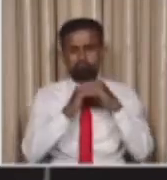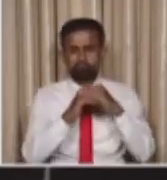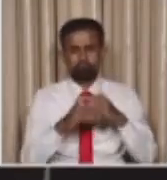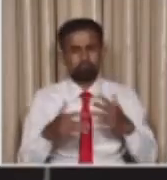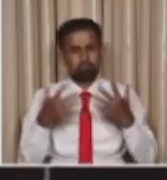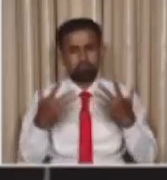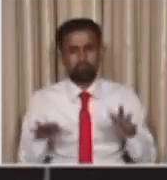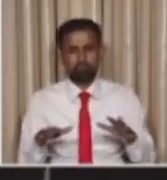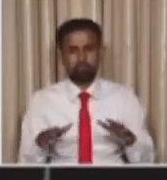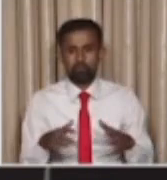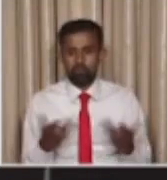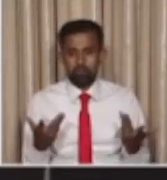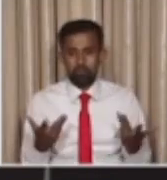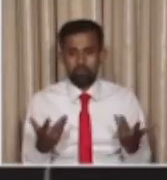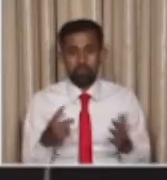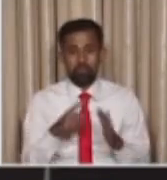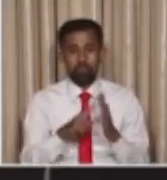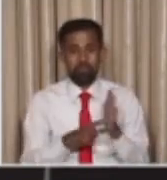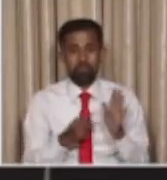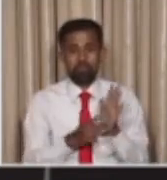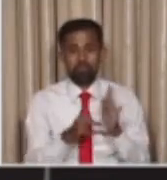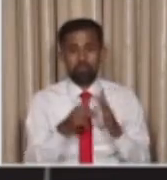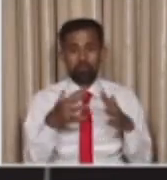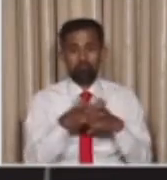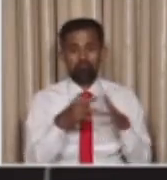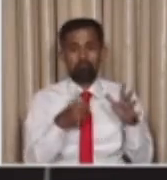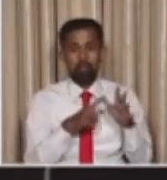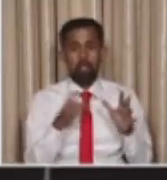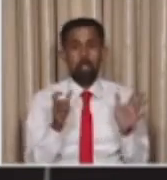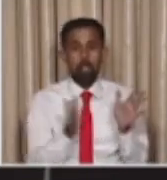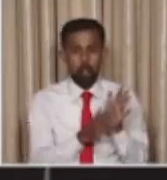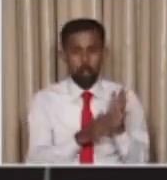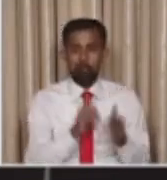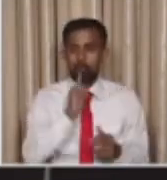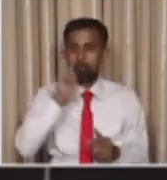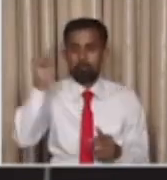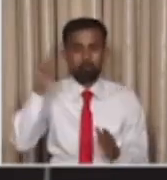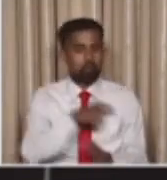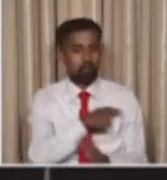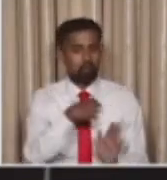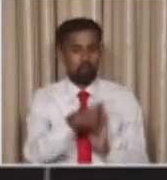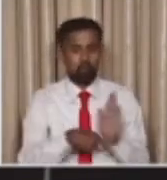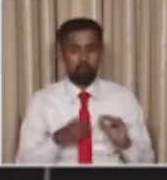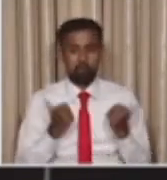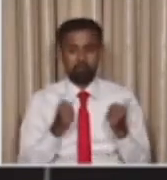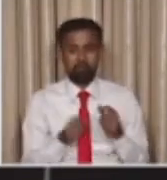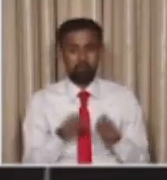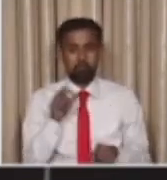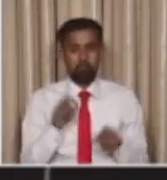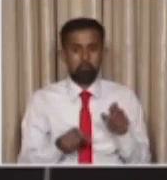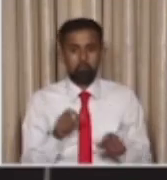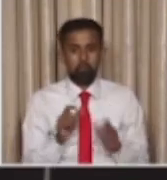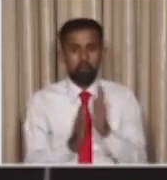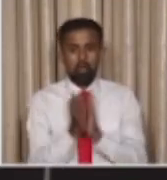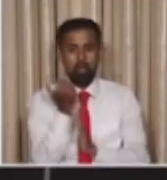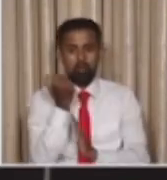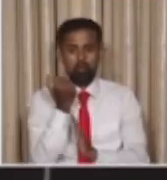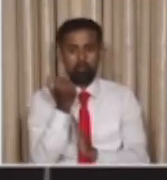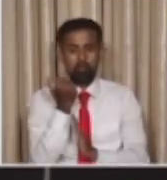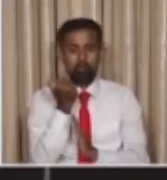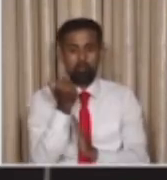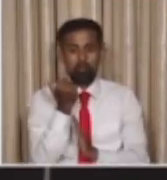තියෙන්නේ. නැත්තම් අපි ජිනීවා මානව හිමිකම් කවුන්සිලයටත් ගිහිල්ලා කියනවා මේ රටේ ජීවත් වෙන ජනතාවගේ මානව